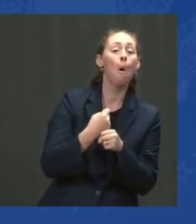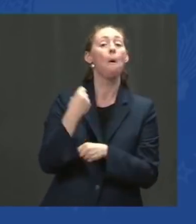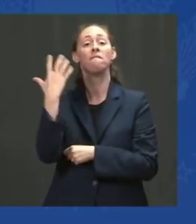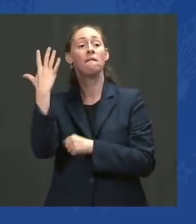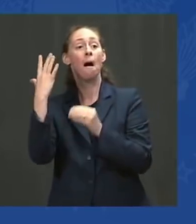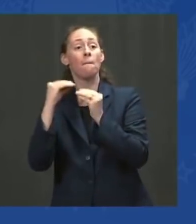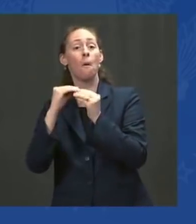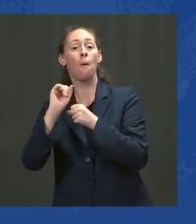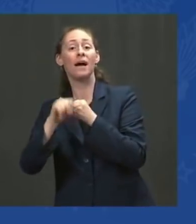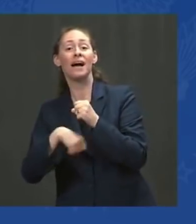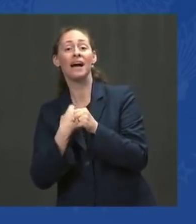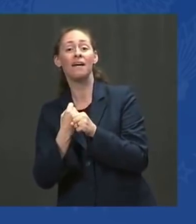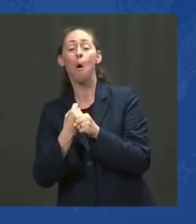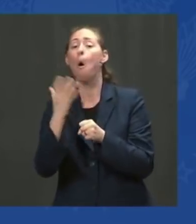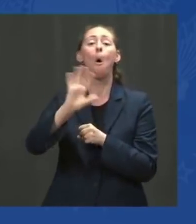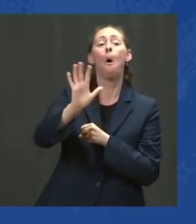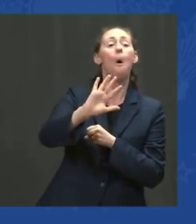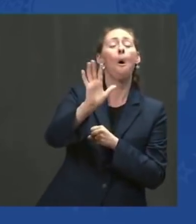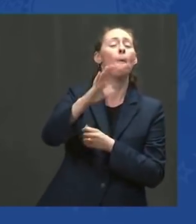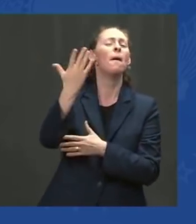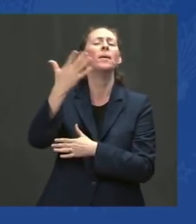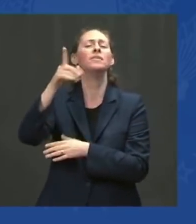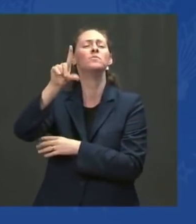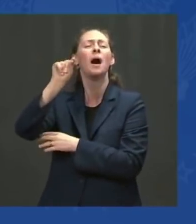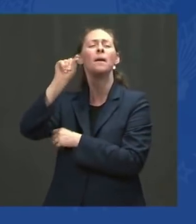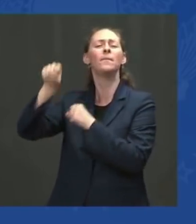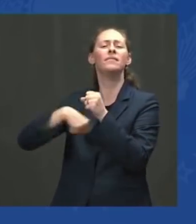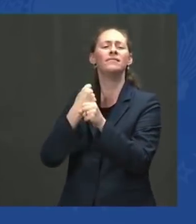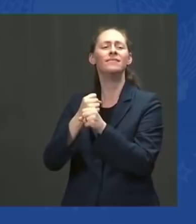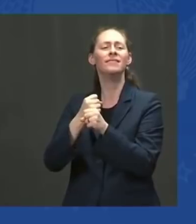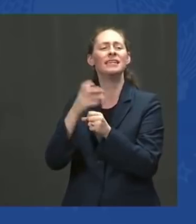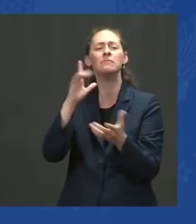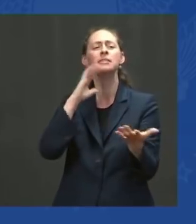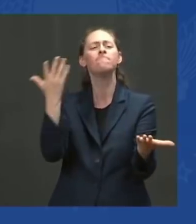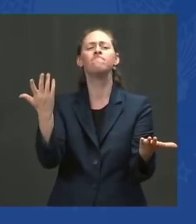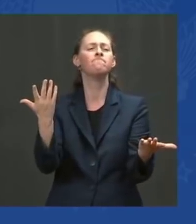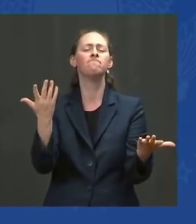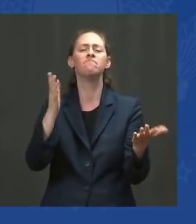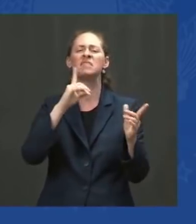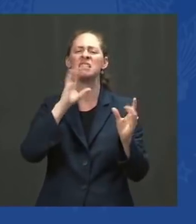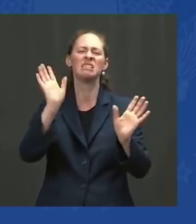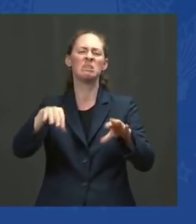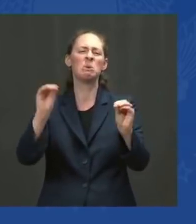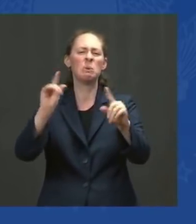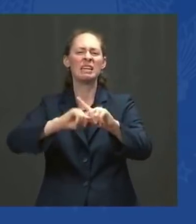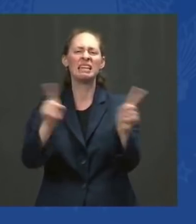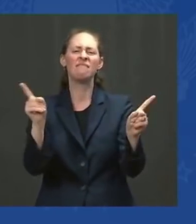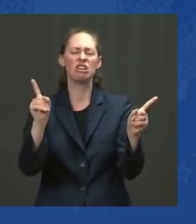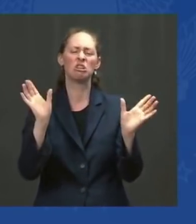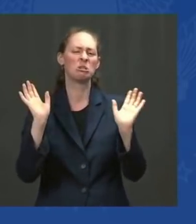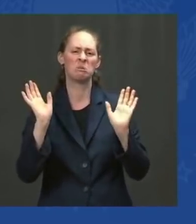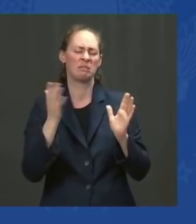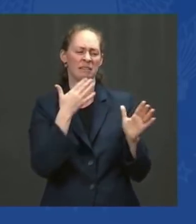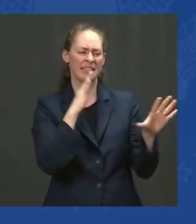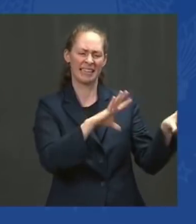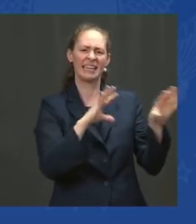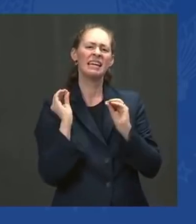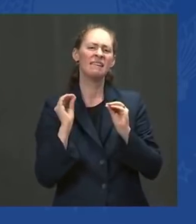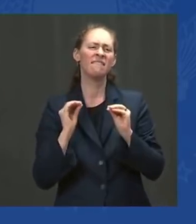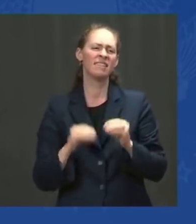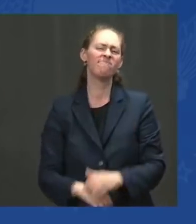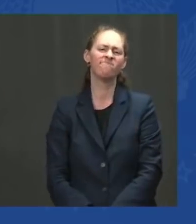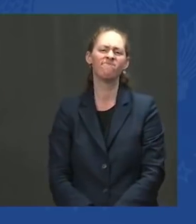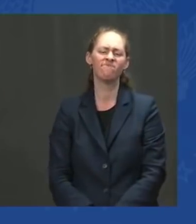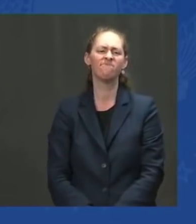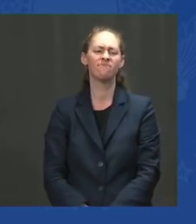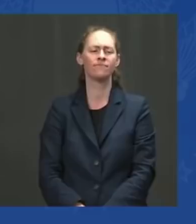的经济资源军事资源投入到阿富汗这个无底洞里面继续让美